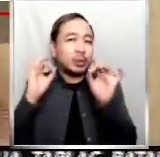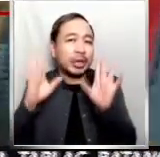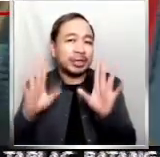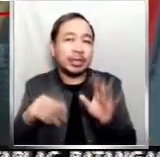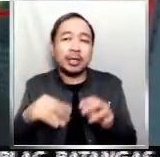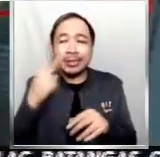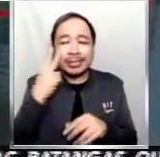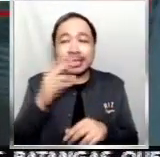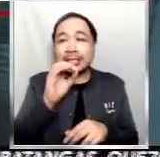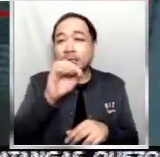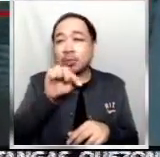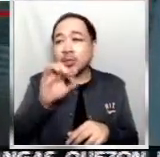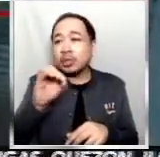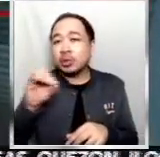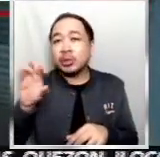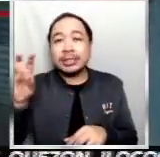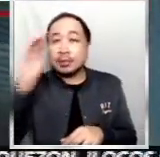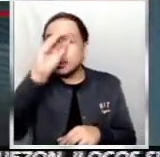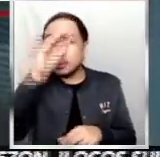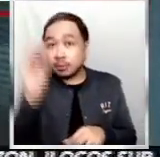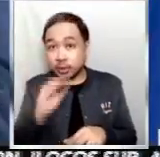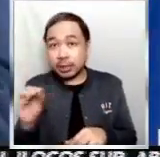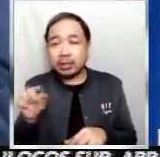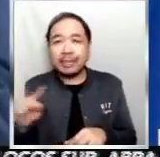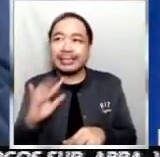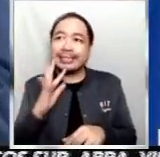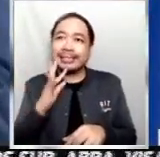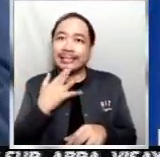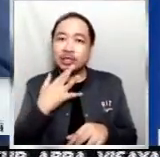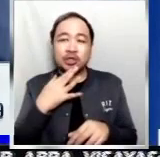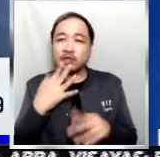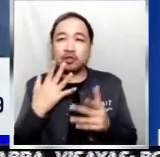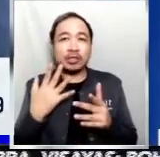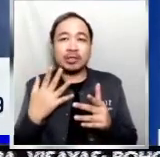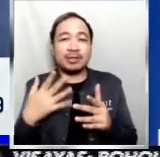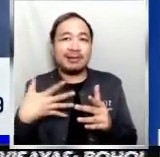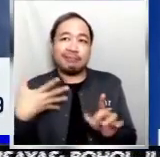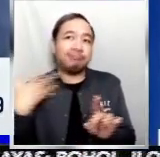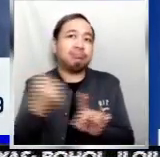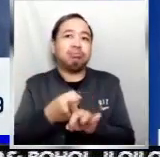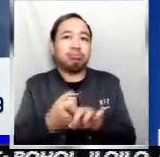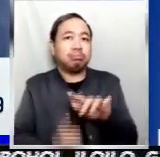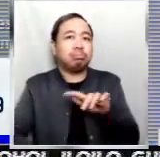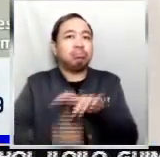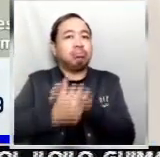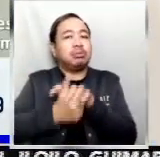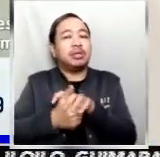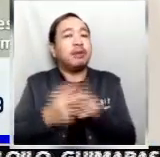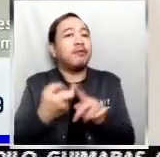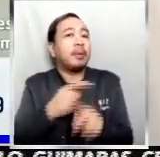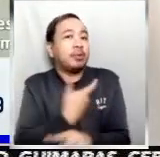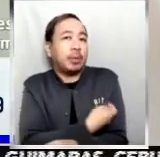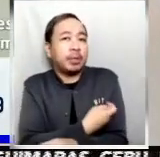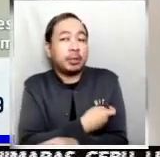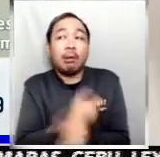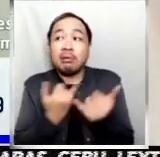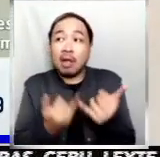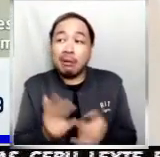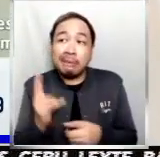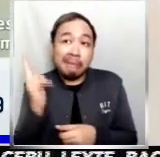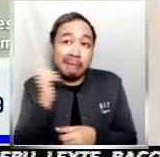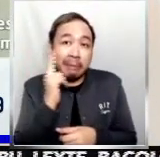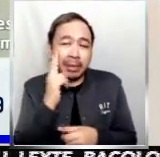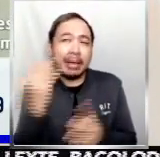0.006% naman ang naiulat na serious adverse reaction. Kaya naman ang Pangulo, muli nagpaalala lalo pat nariyan pa rin ang vaccine